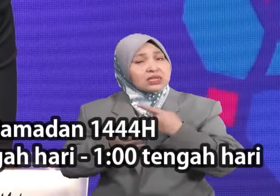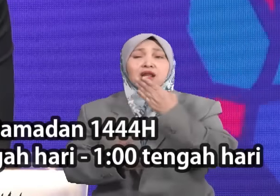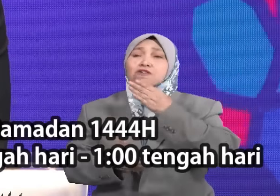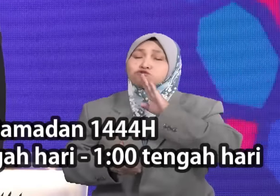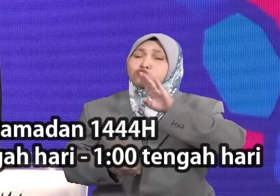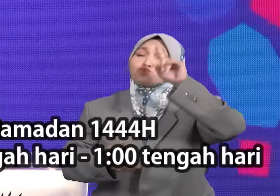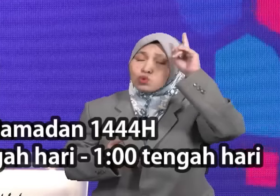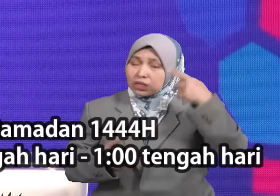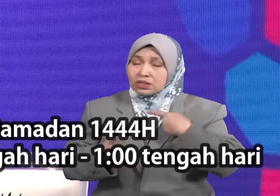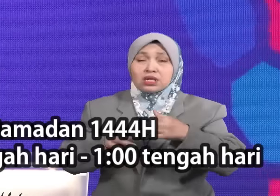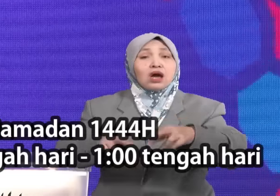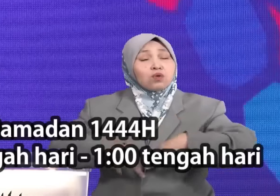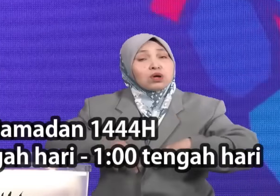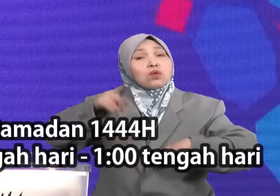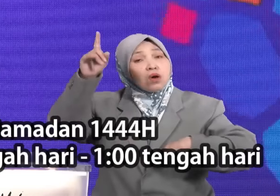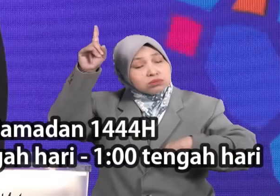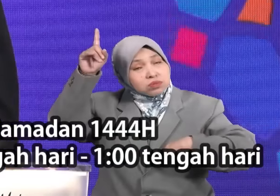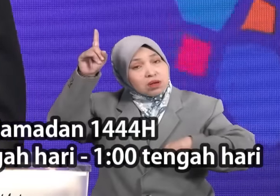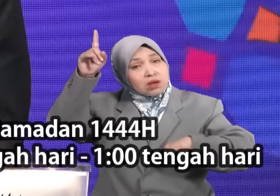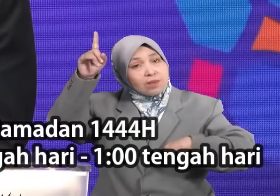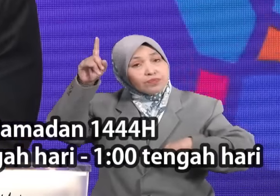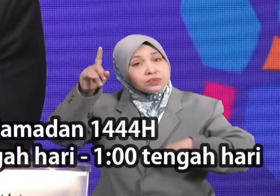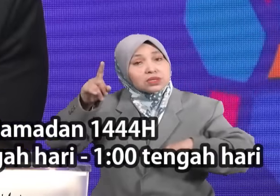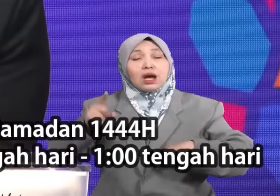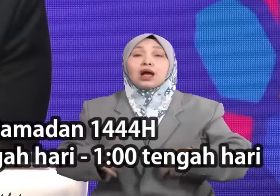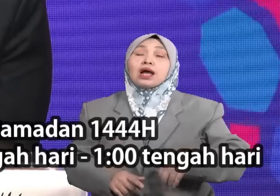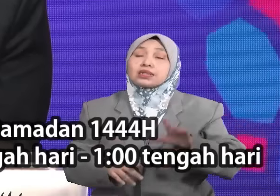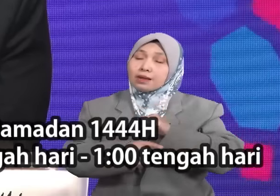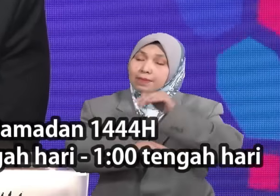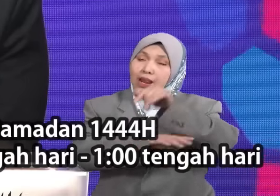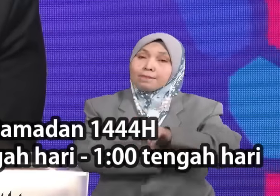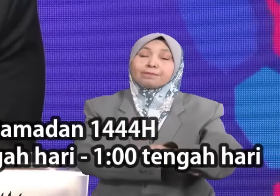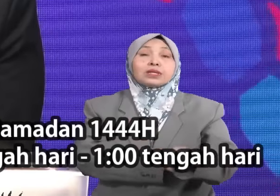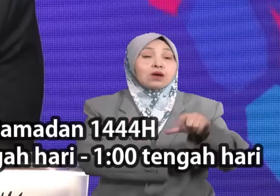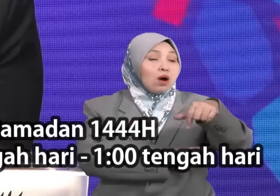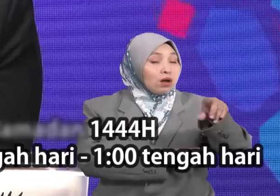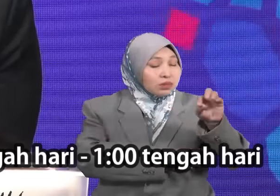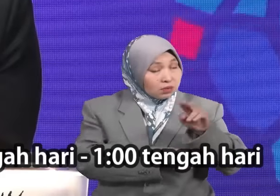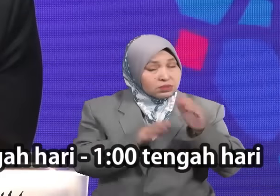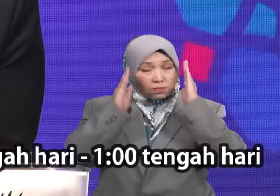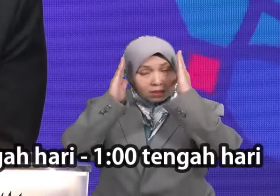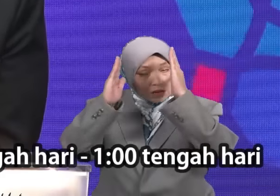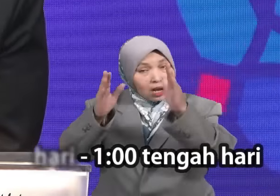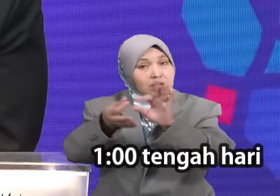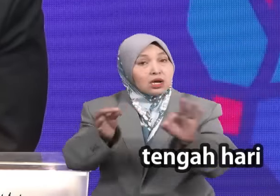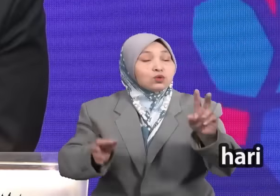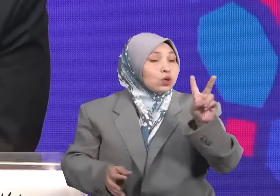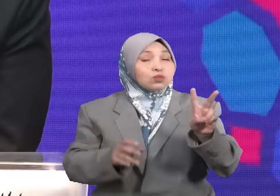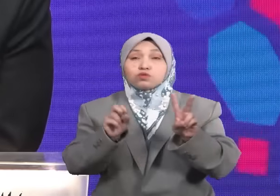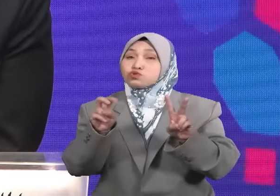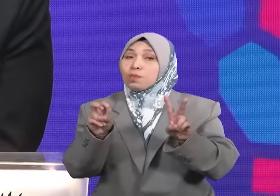kita nak redha Allah Subhanahu Wa Taala Lailatul Qadar. Maka marilah sama-sama kita menghayati ayat